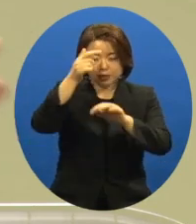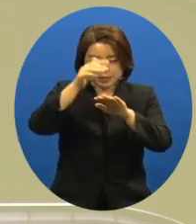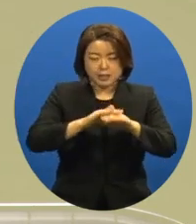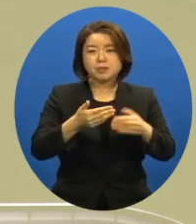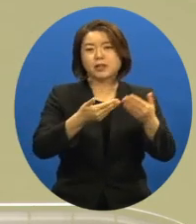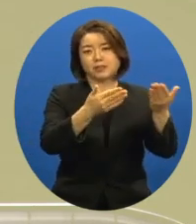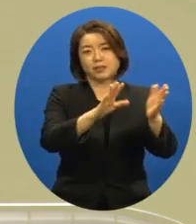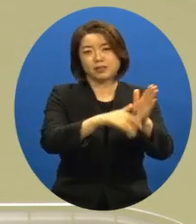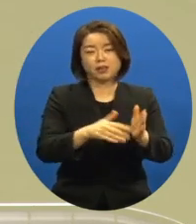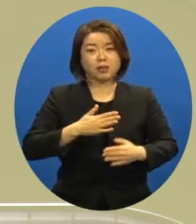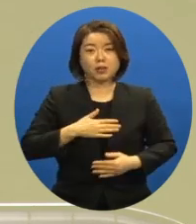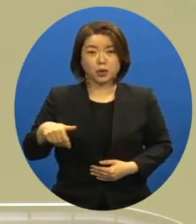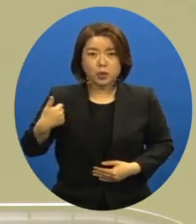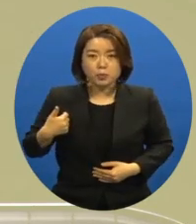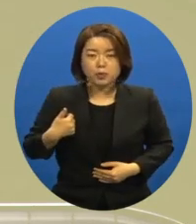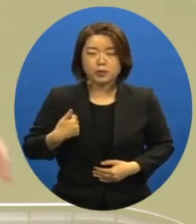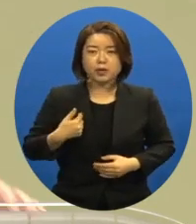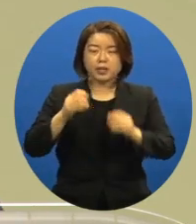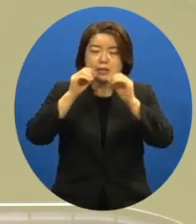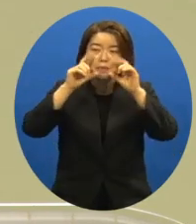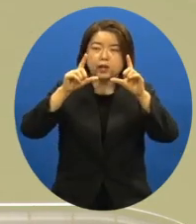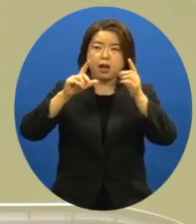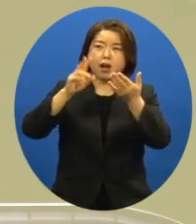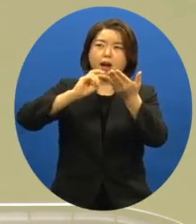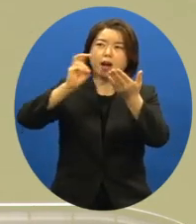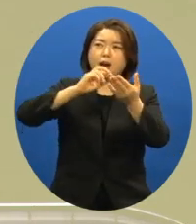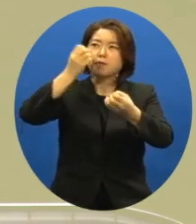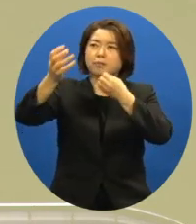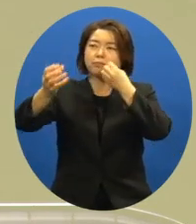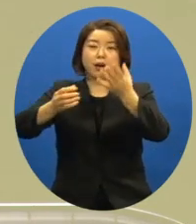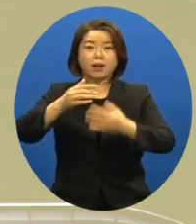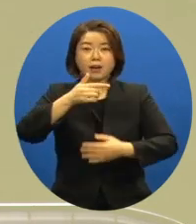때 자기도 모르게 입이 확 열린 거죠.